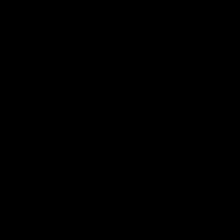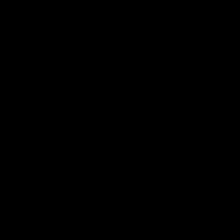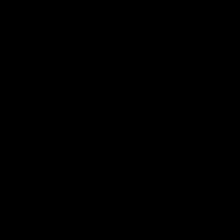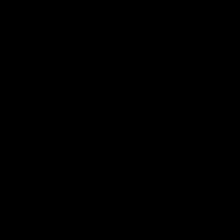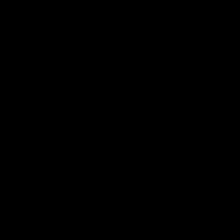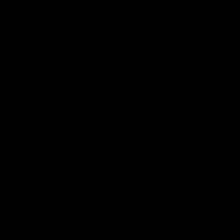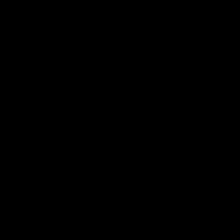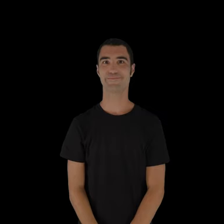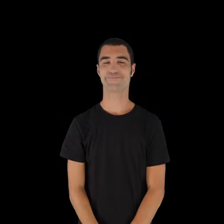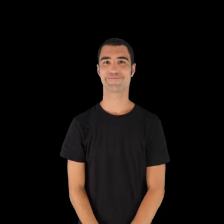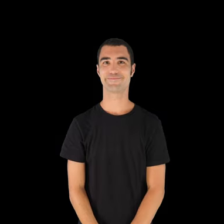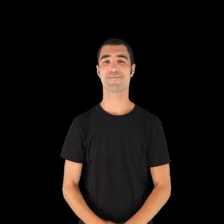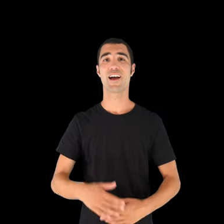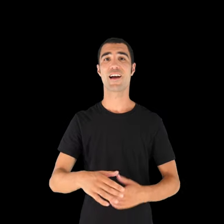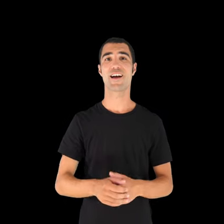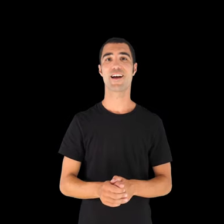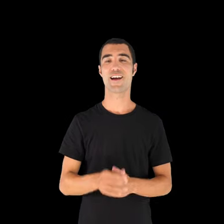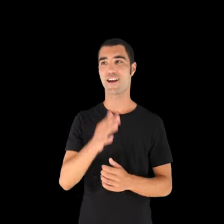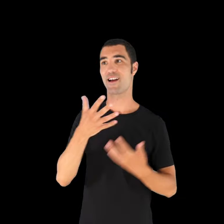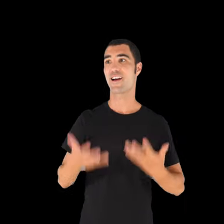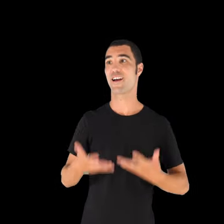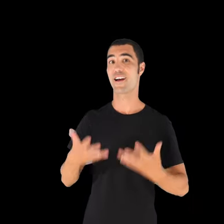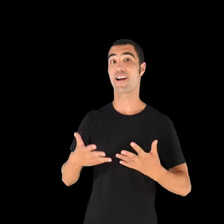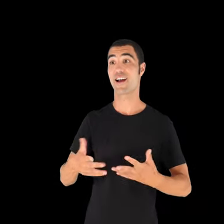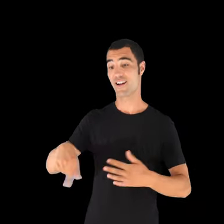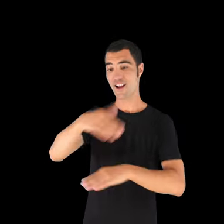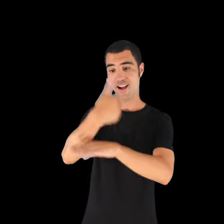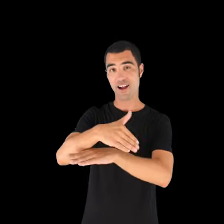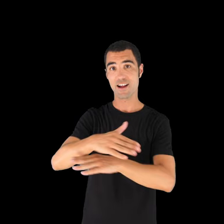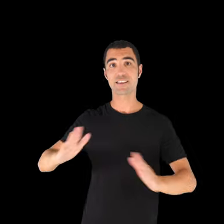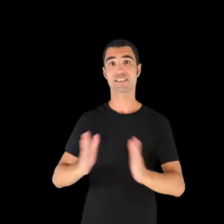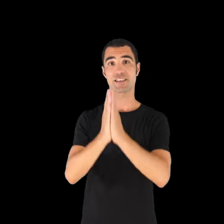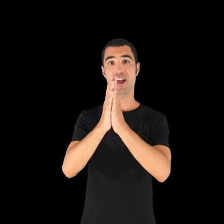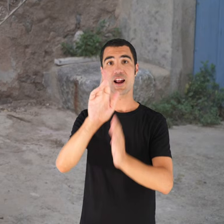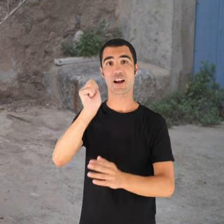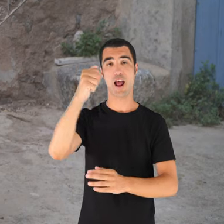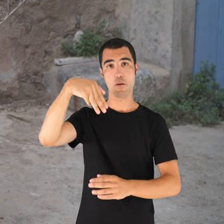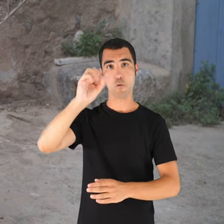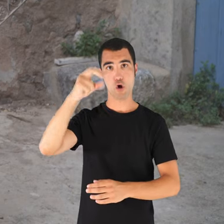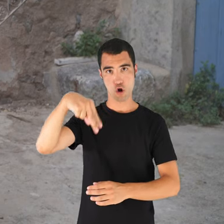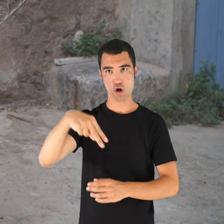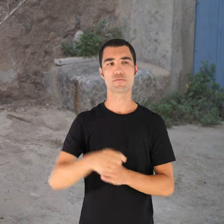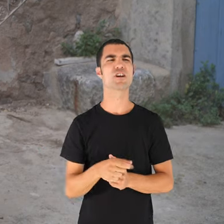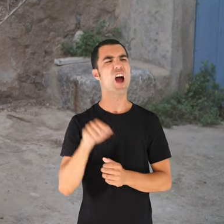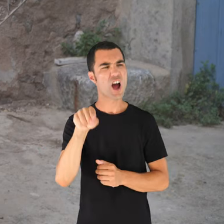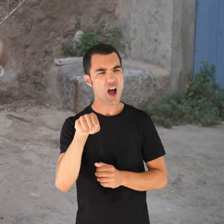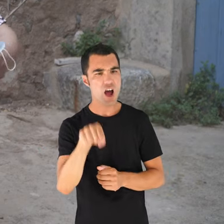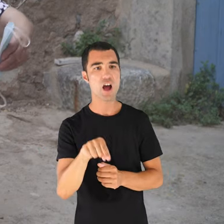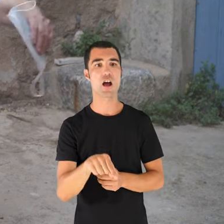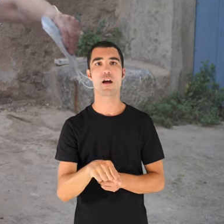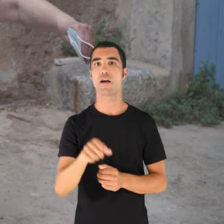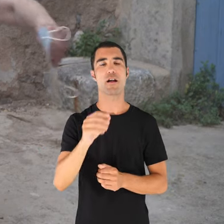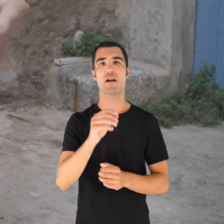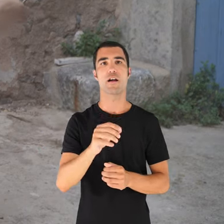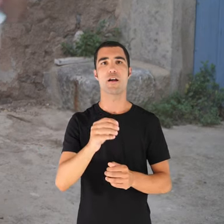Ara aquí... El carrer de Sant Ramon. Bé, el carrer de Sant Ramon. I aquí els estinyidors. Nosaltres